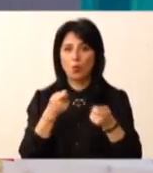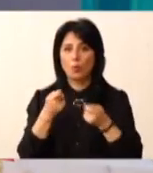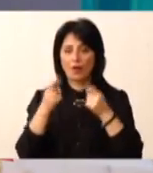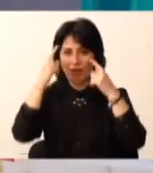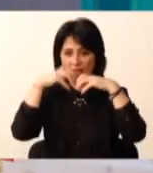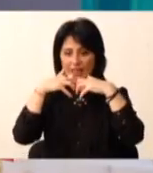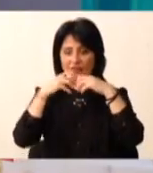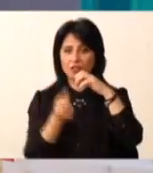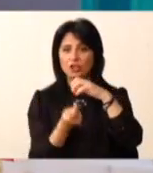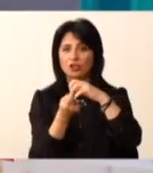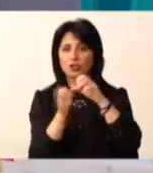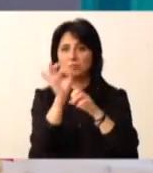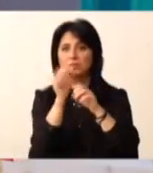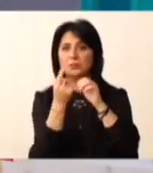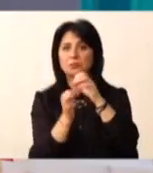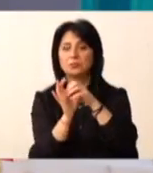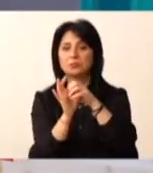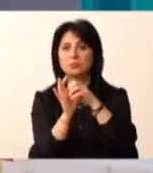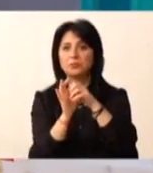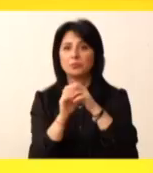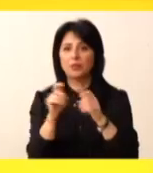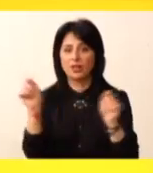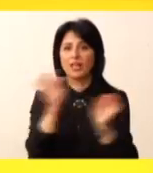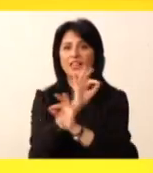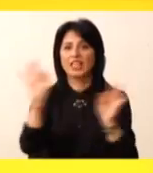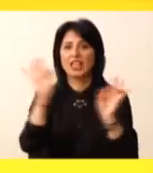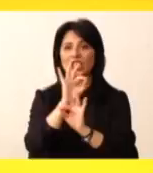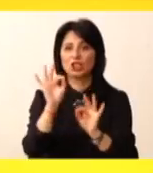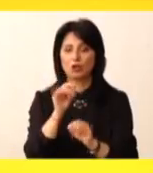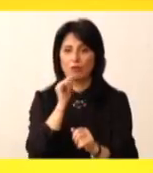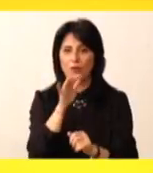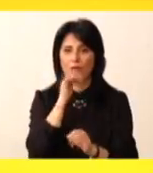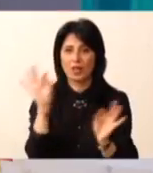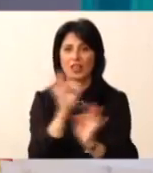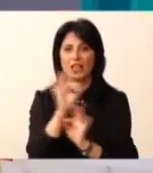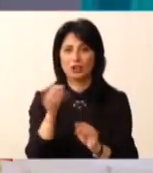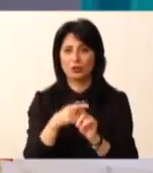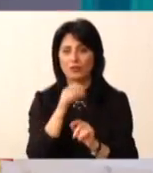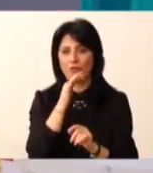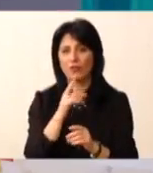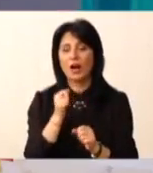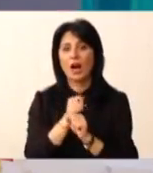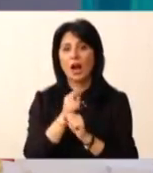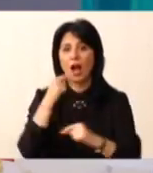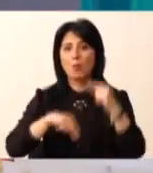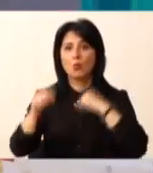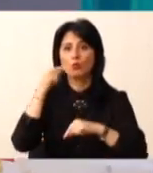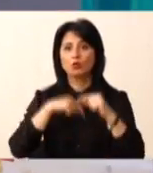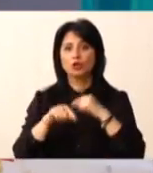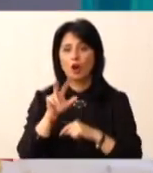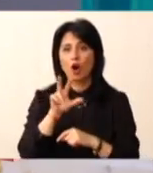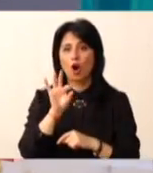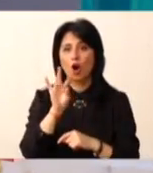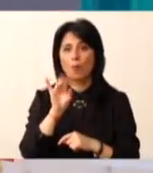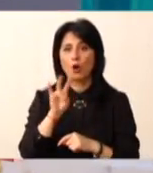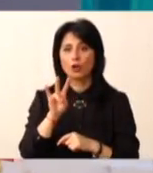ტვინი მთელი ორგანიზმის. შესაბამისად, დირიჟორის ფუნქციას ასრულებს და გამოიმუშავებს ძალიან ბევრ ჰორმონებს.